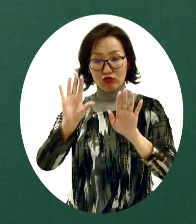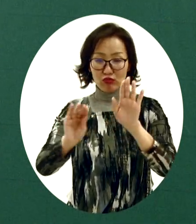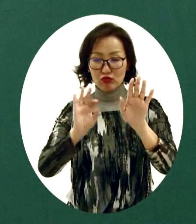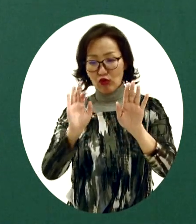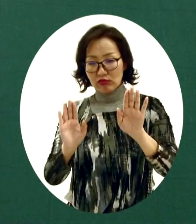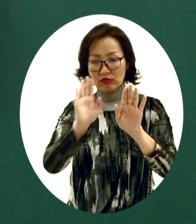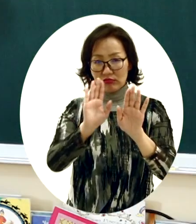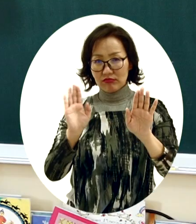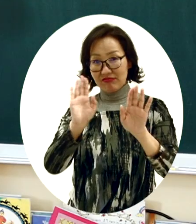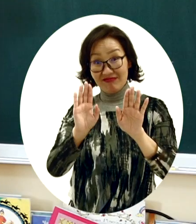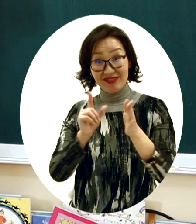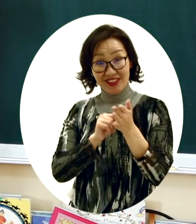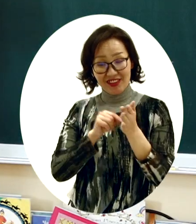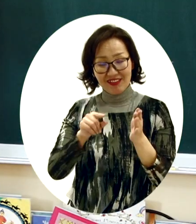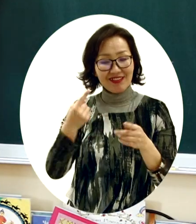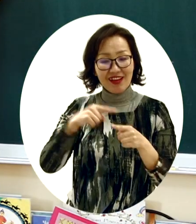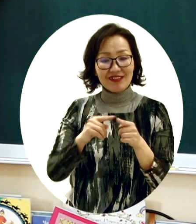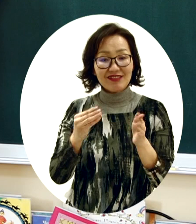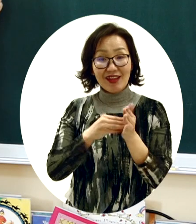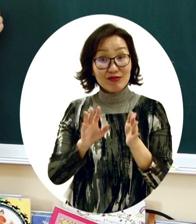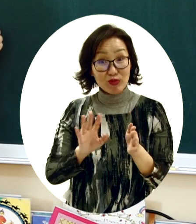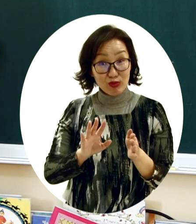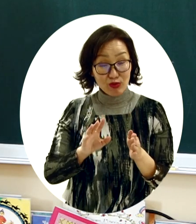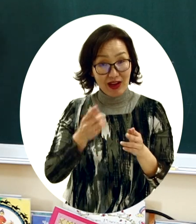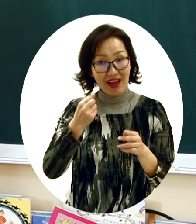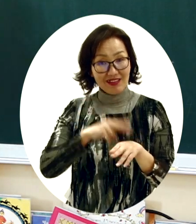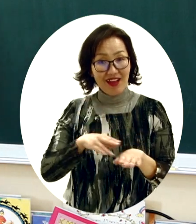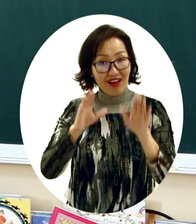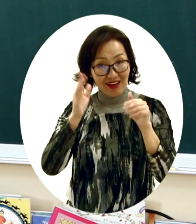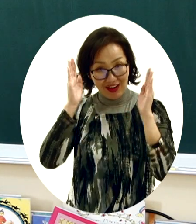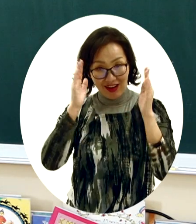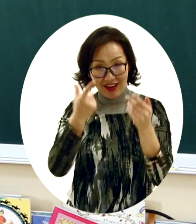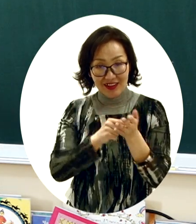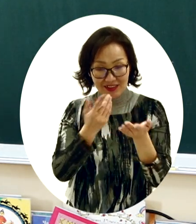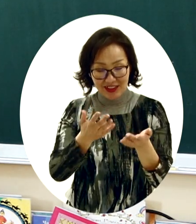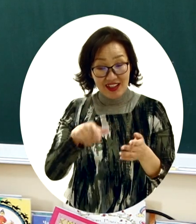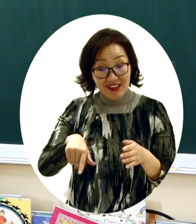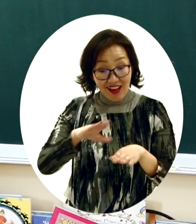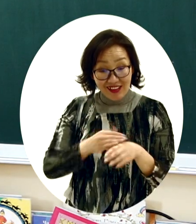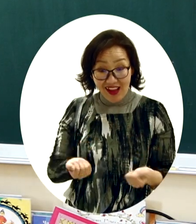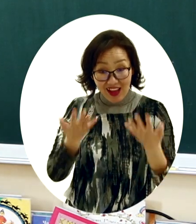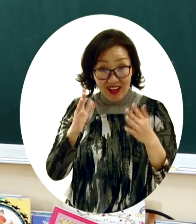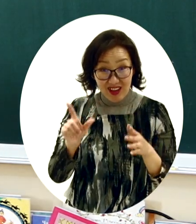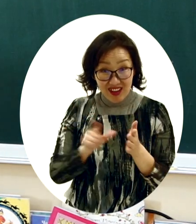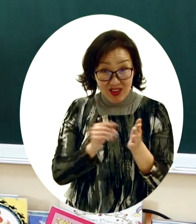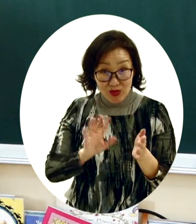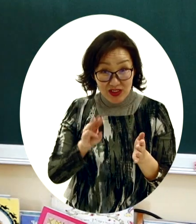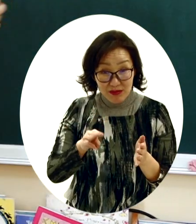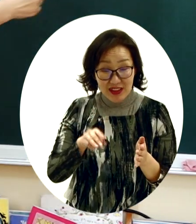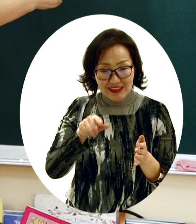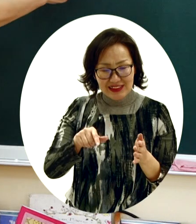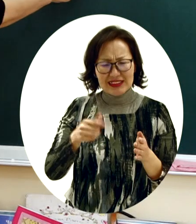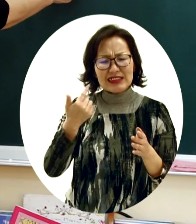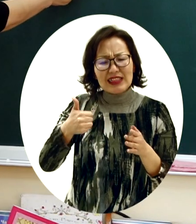алдаануудыг дахин давтаж гарахгүй нь байна. За, энэ алдааг гарахгүй байхын тулд бид нар яах ёстой вэ гэхээр зэрэг маш